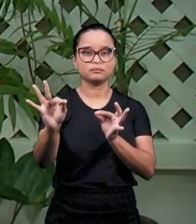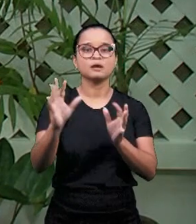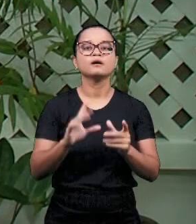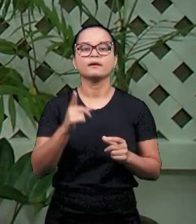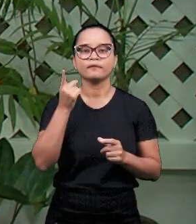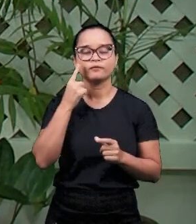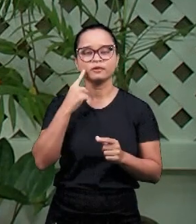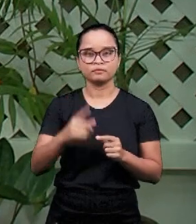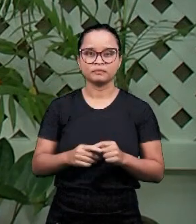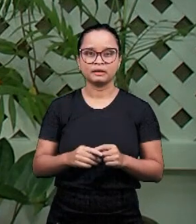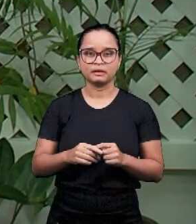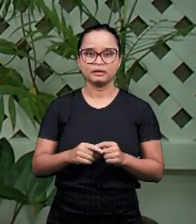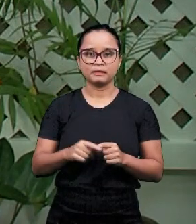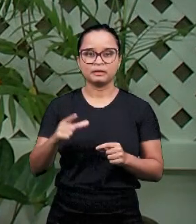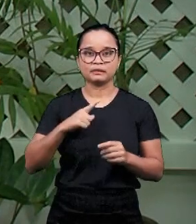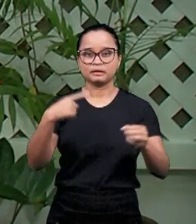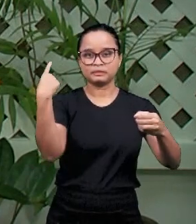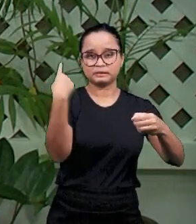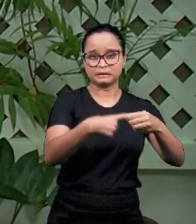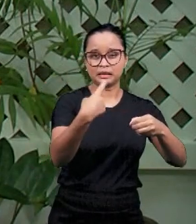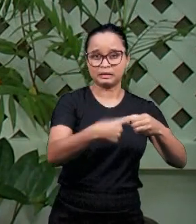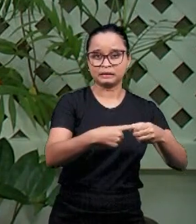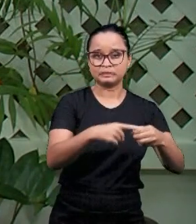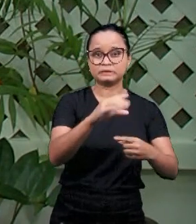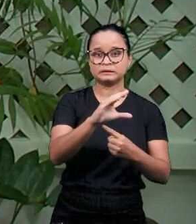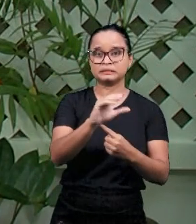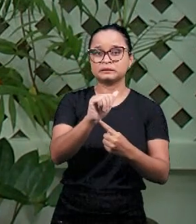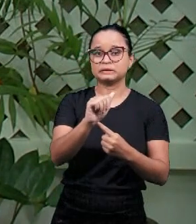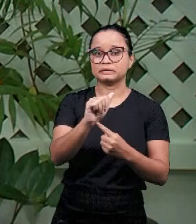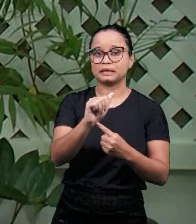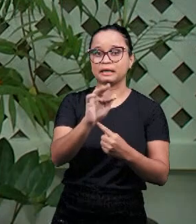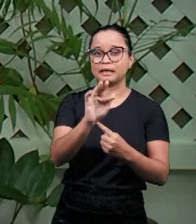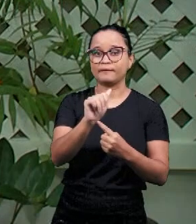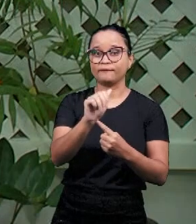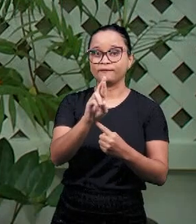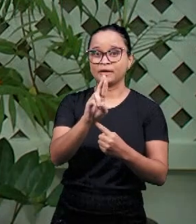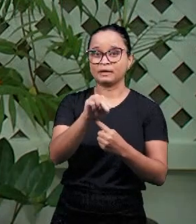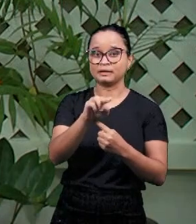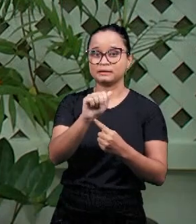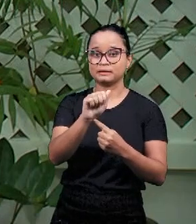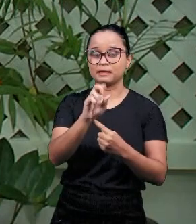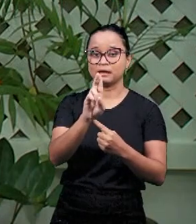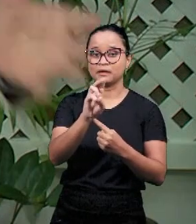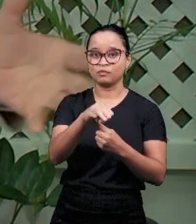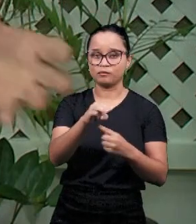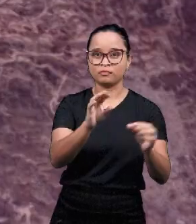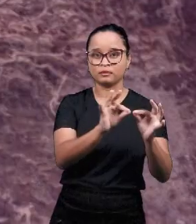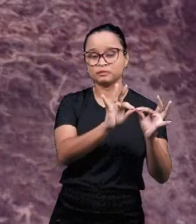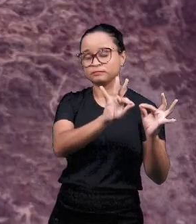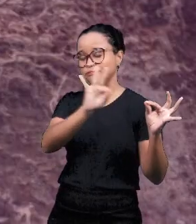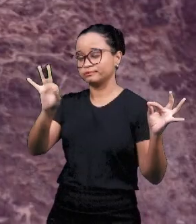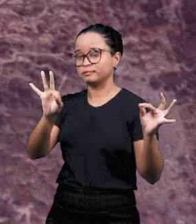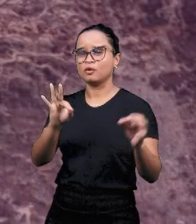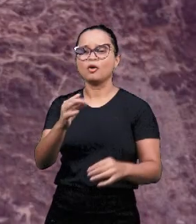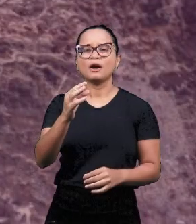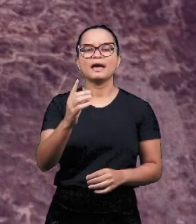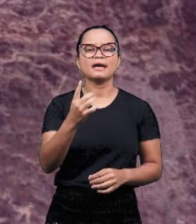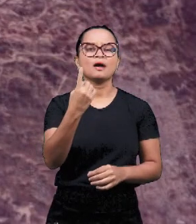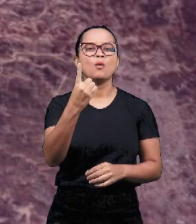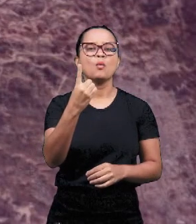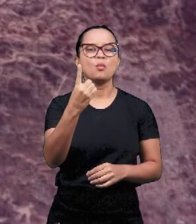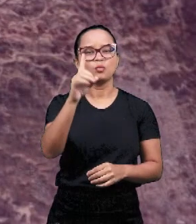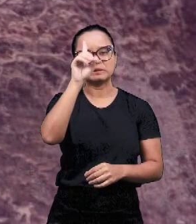qui séparait Capernaum de Naïm. C'était un chemin appelé chemin d'un